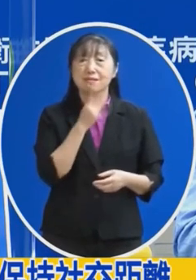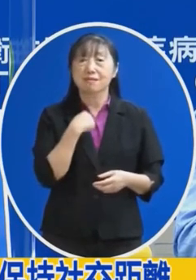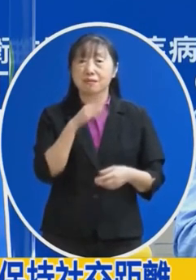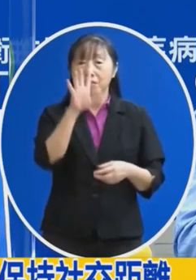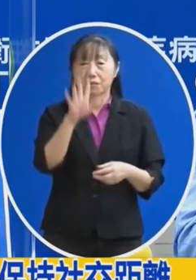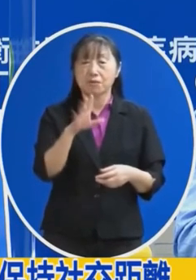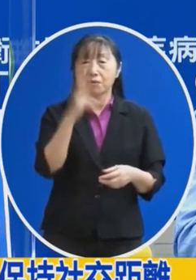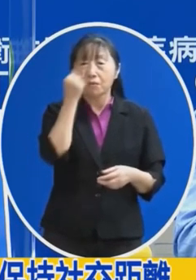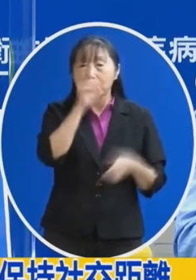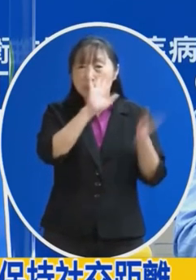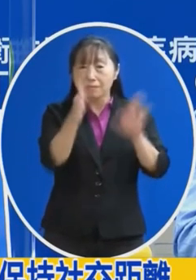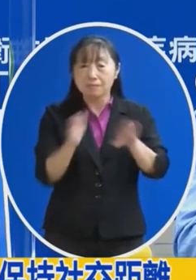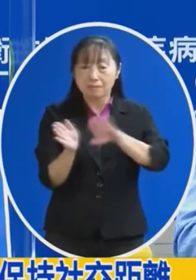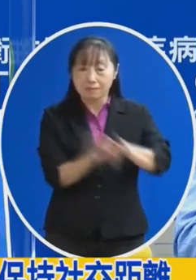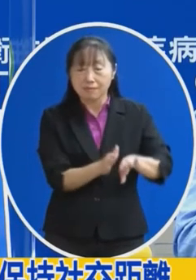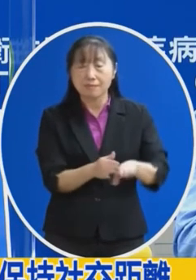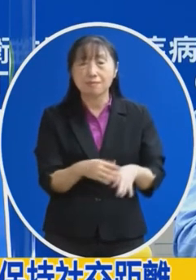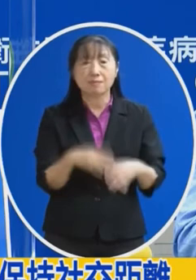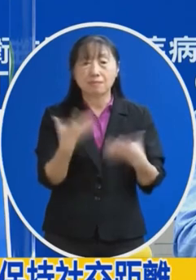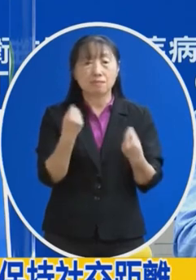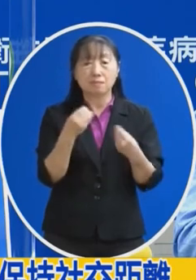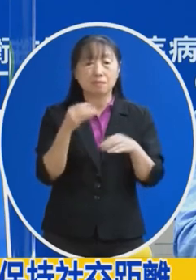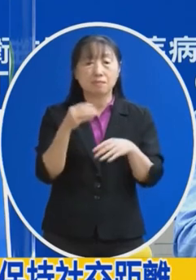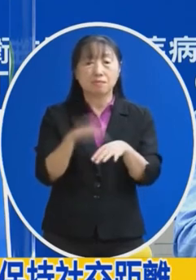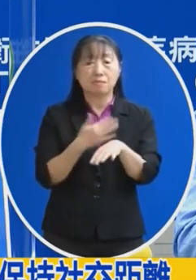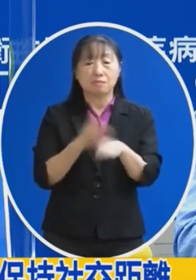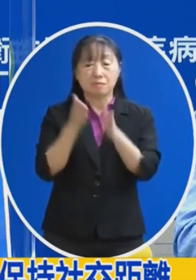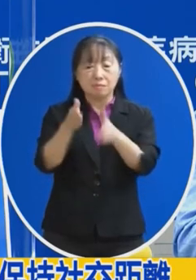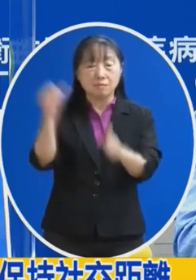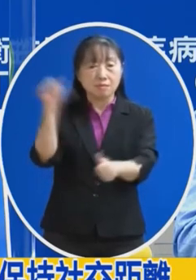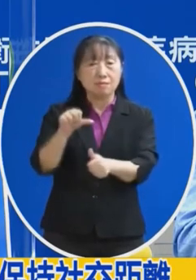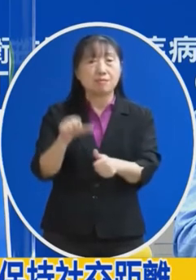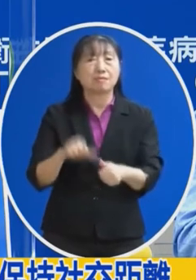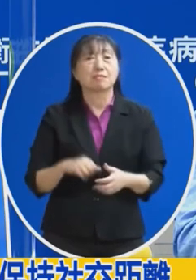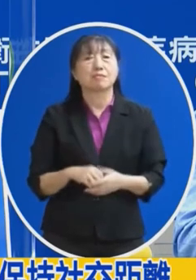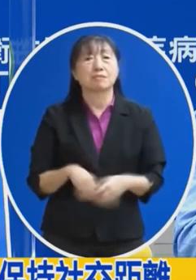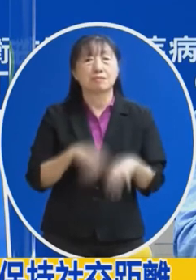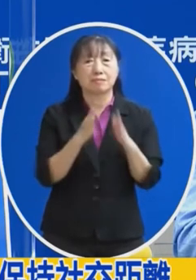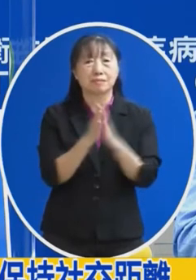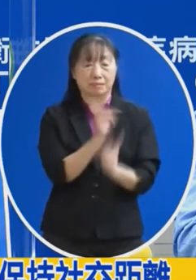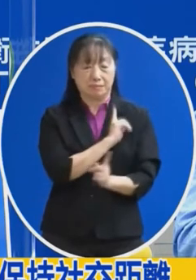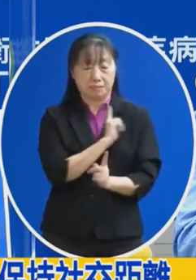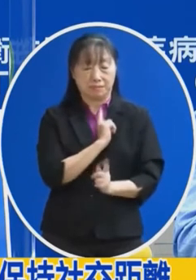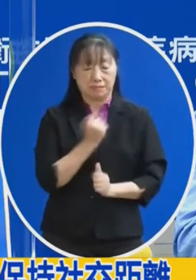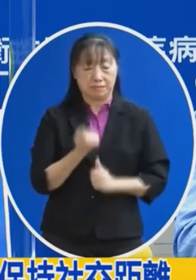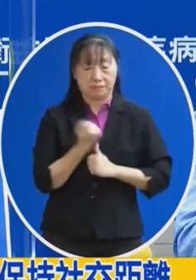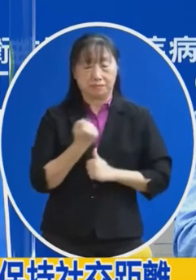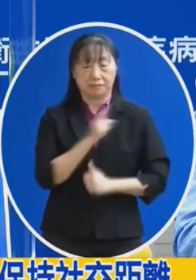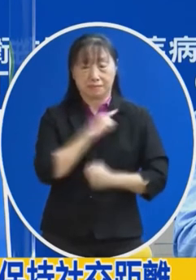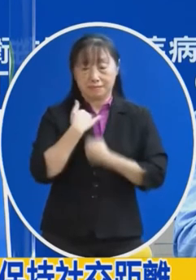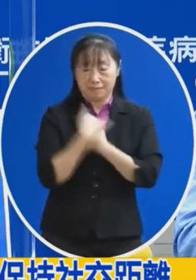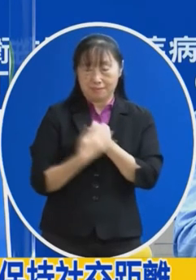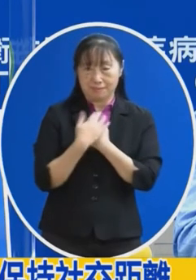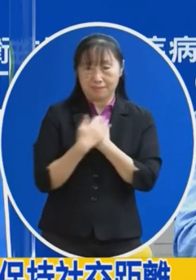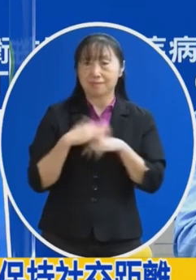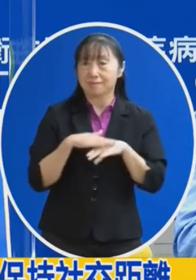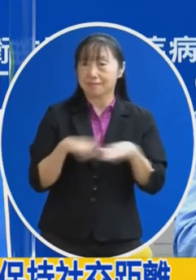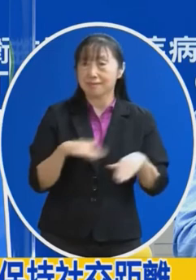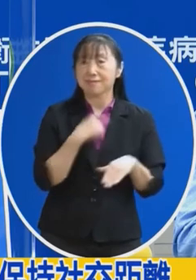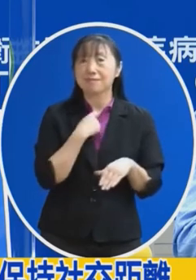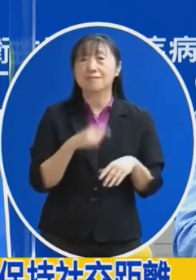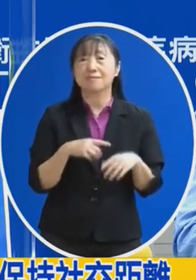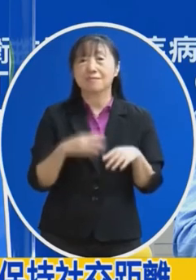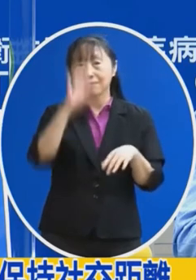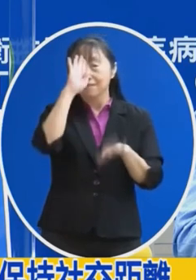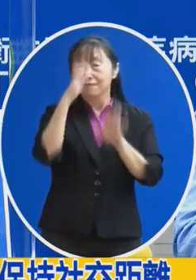定哈，那没有说一定要开罚或怎么样哈，不过这都是自己的一个自身的安全。我想防疫是全民